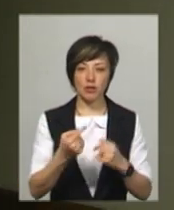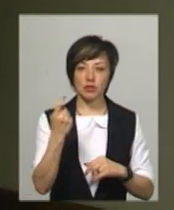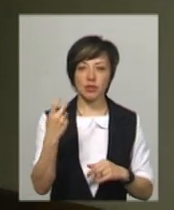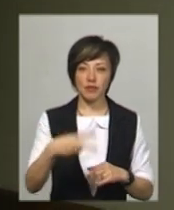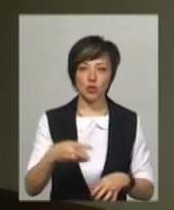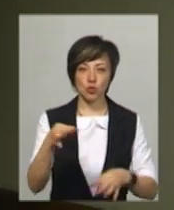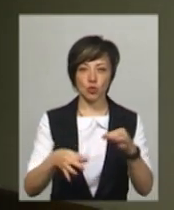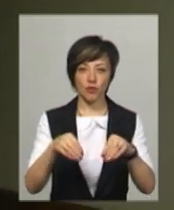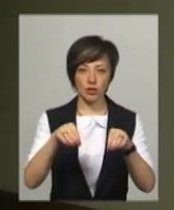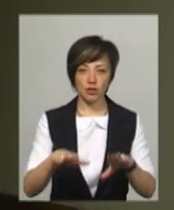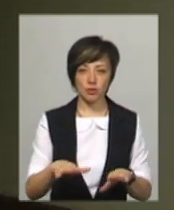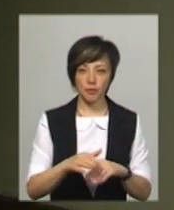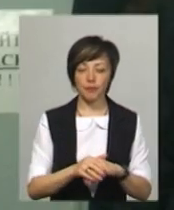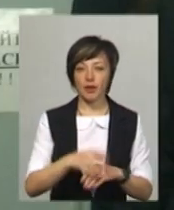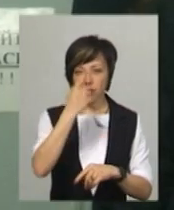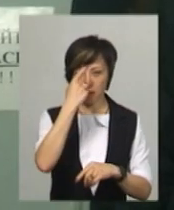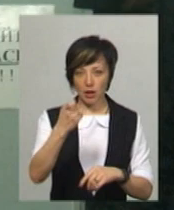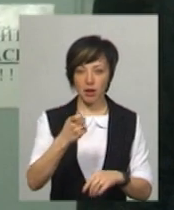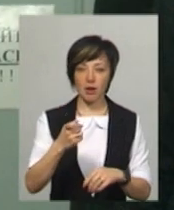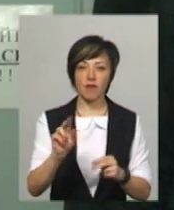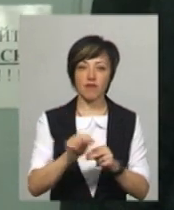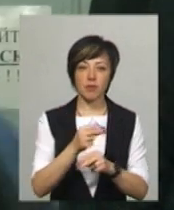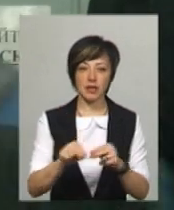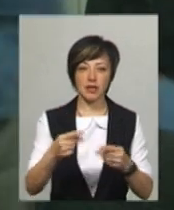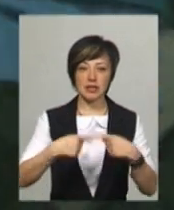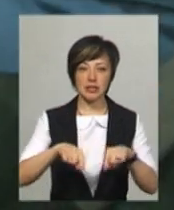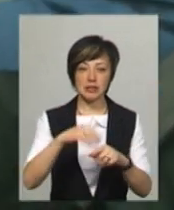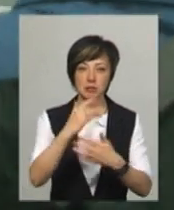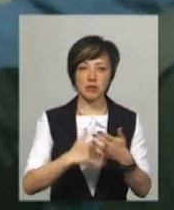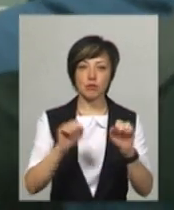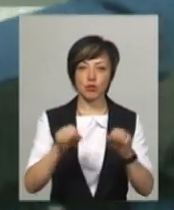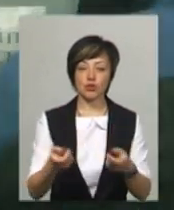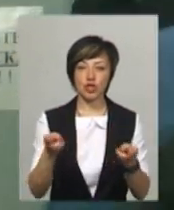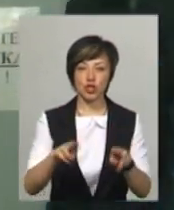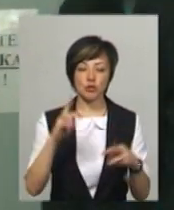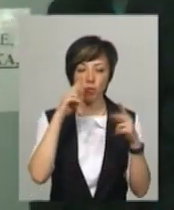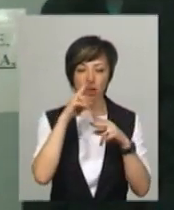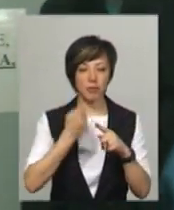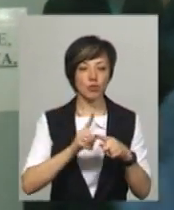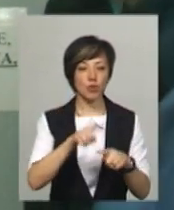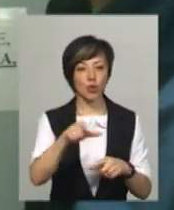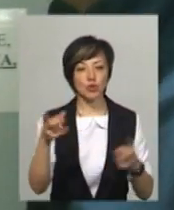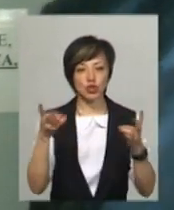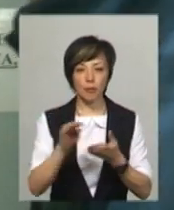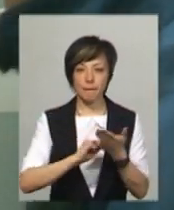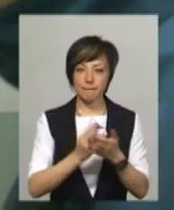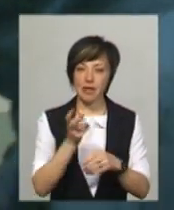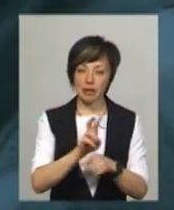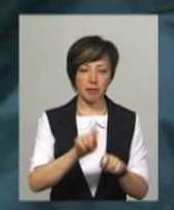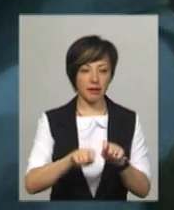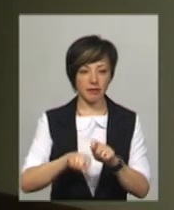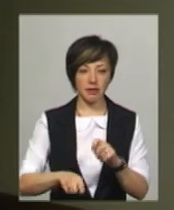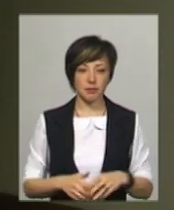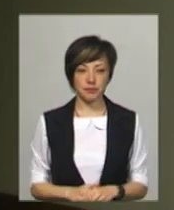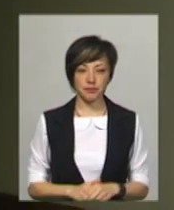судових рішень. Олег Торколо повідомляє, виправлені на дільницях списки можуть залишитися з помилками, тому виборцям слід ще раз прийти і перевірити